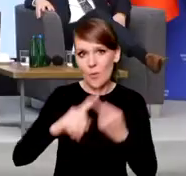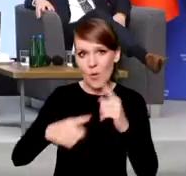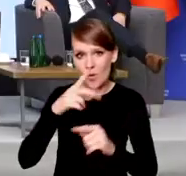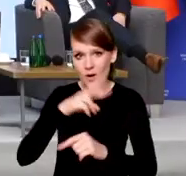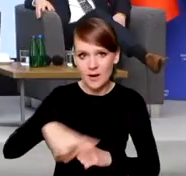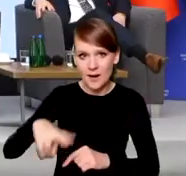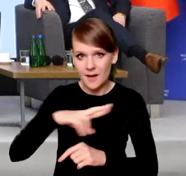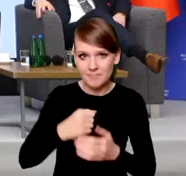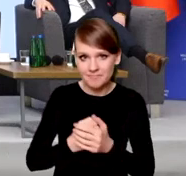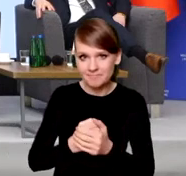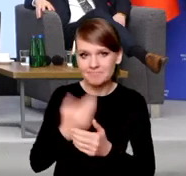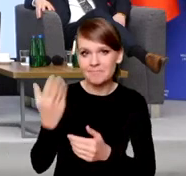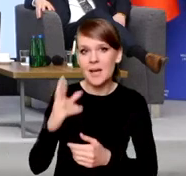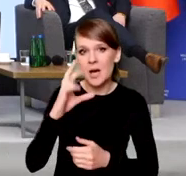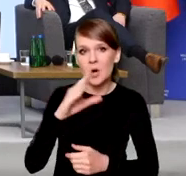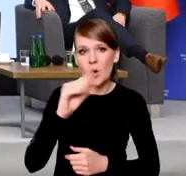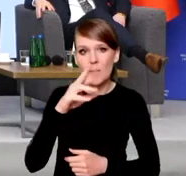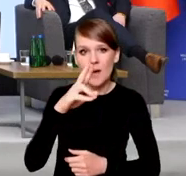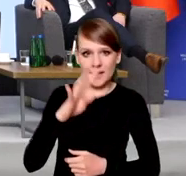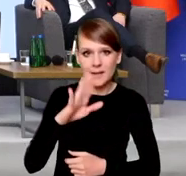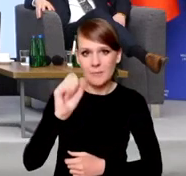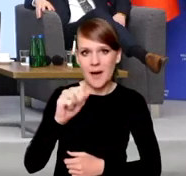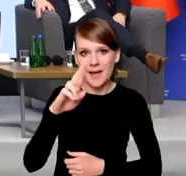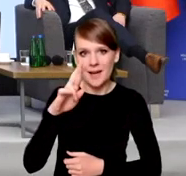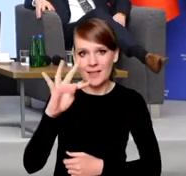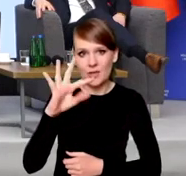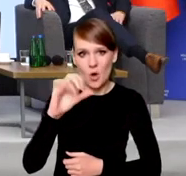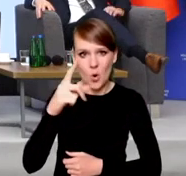pana Roberta Bartolda. Panie dyrektorze, zapraszamy.